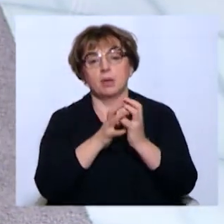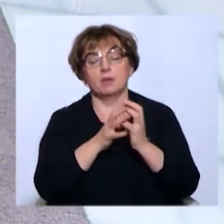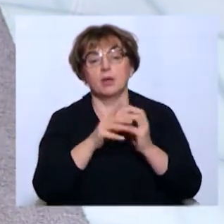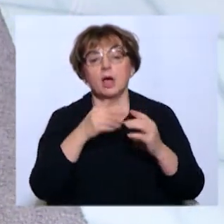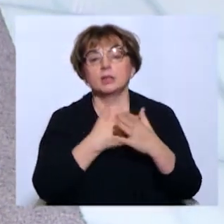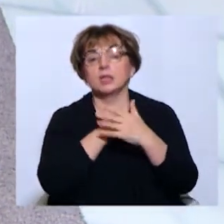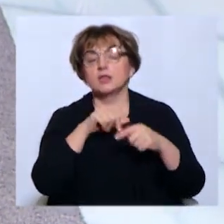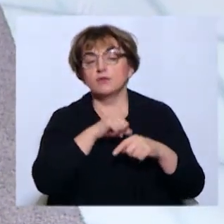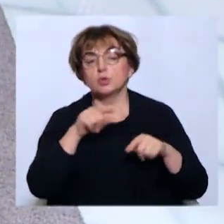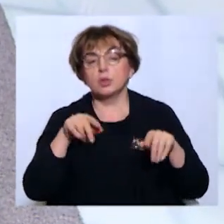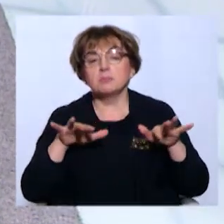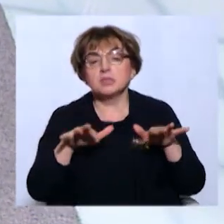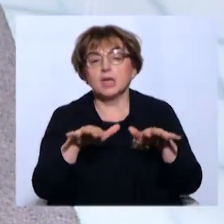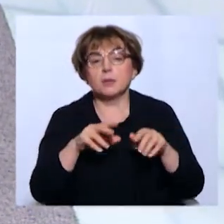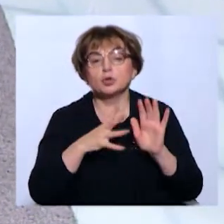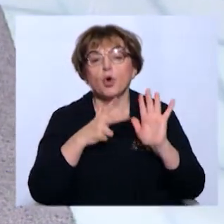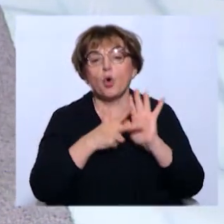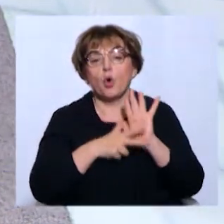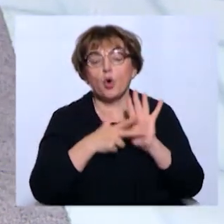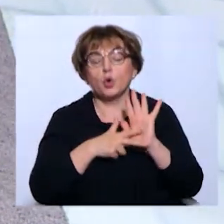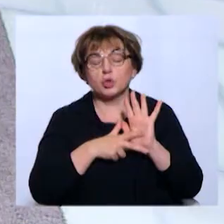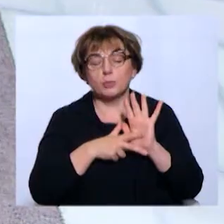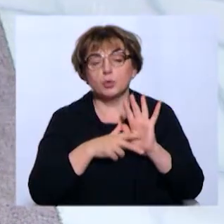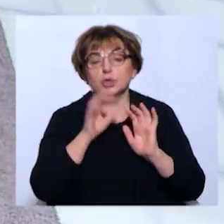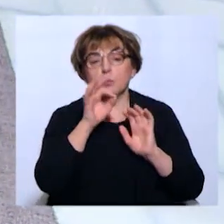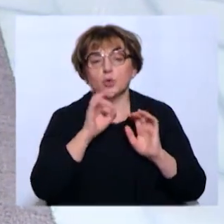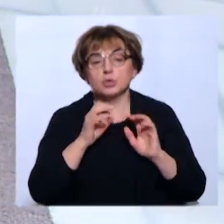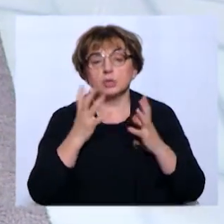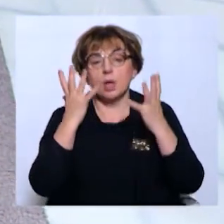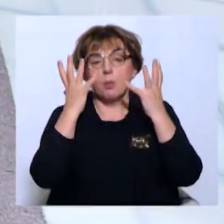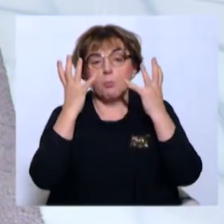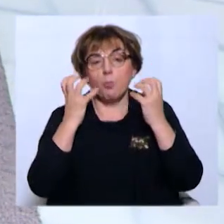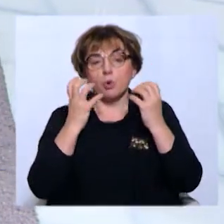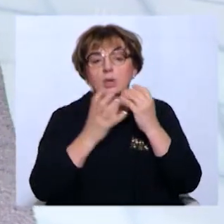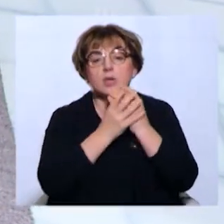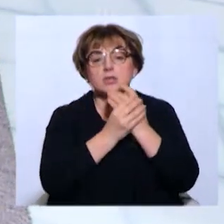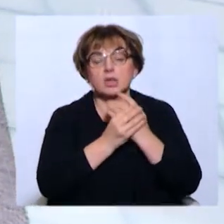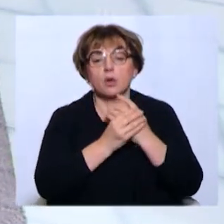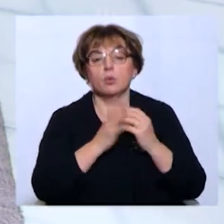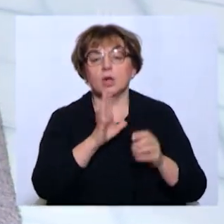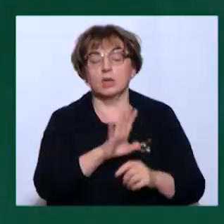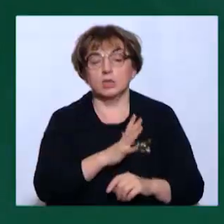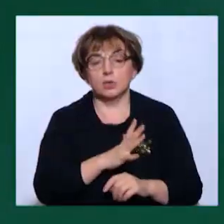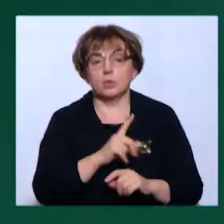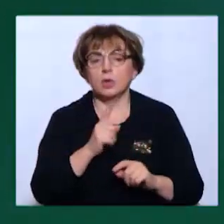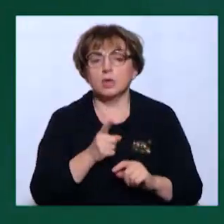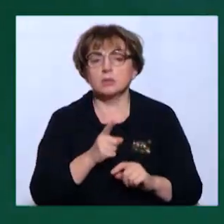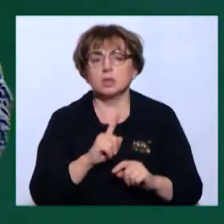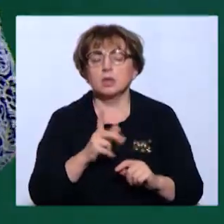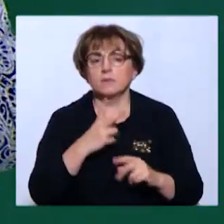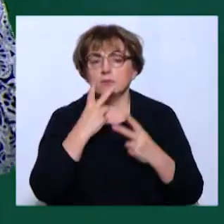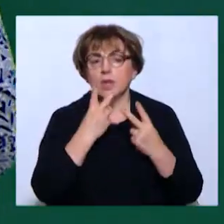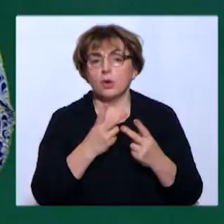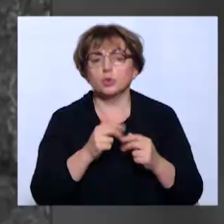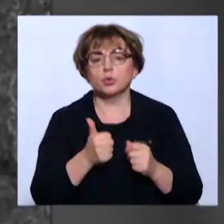მწერების 80% მუქსხეულიანი გახდა. ეს